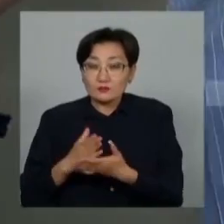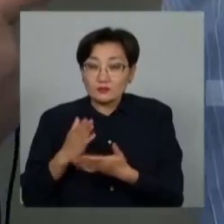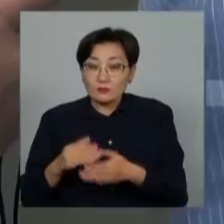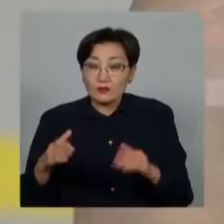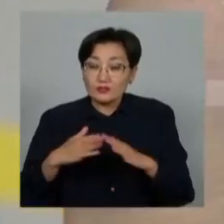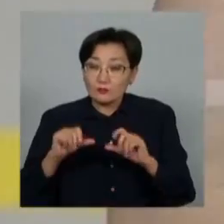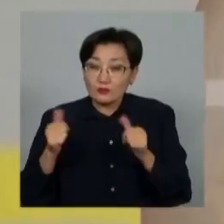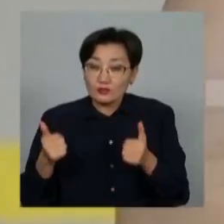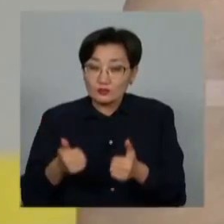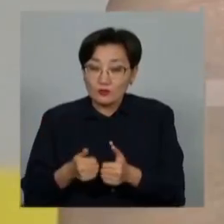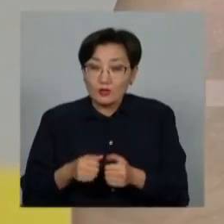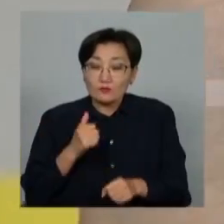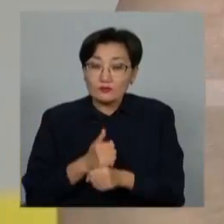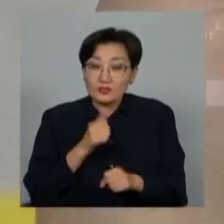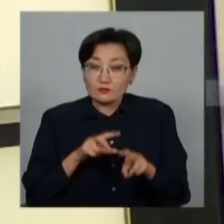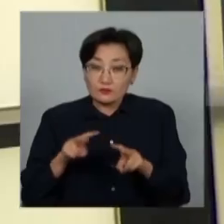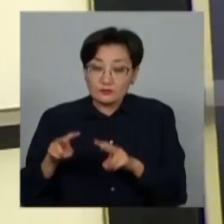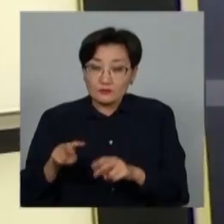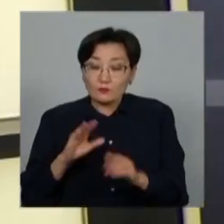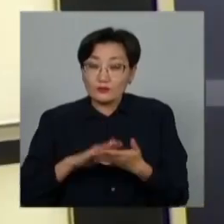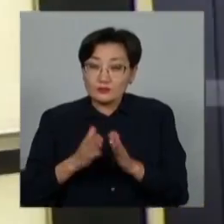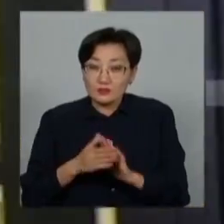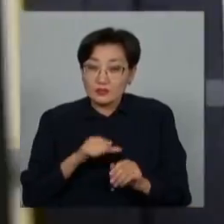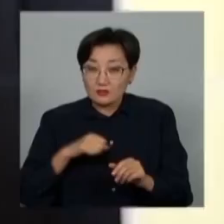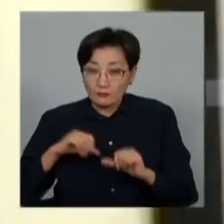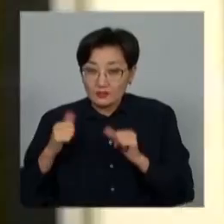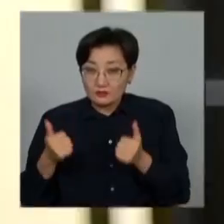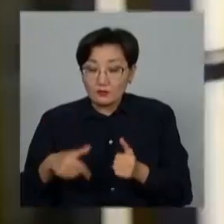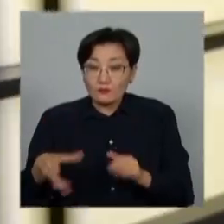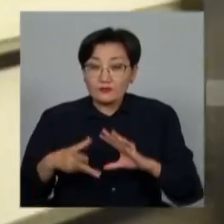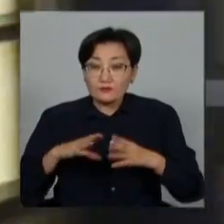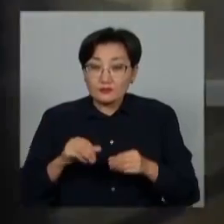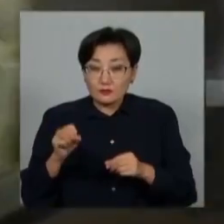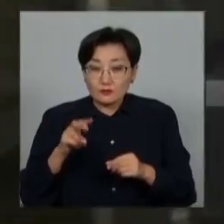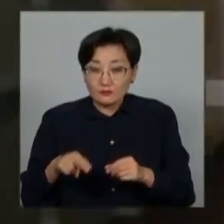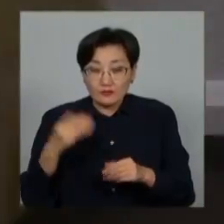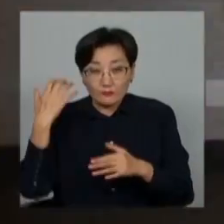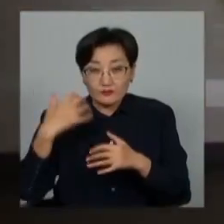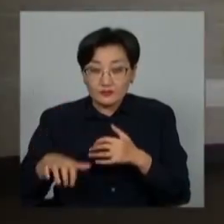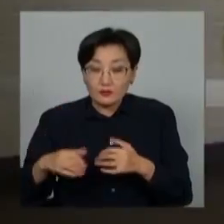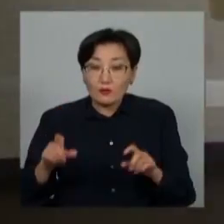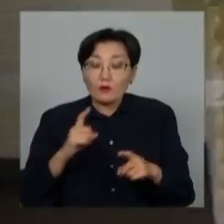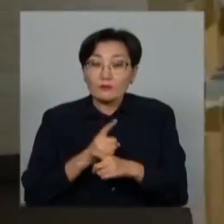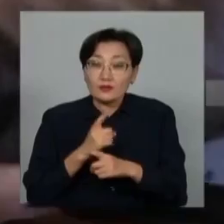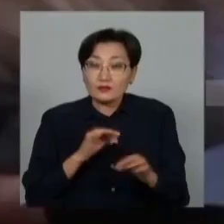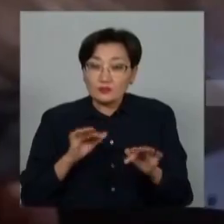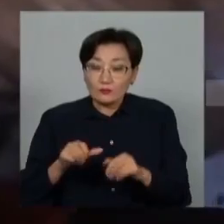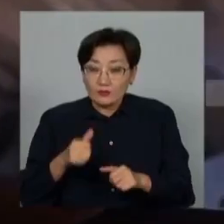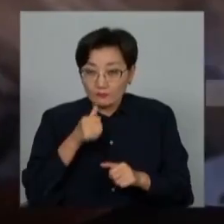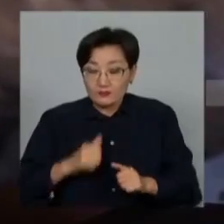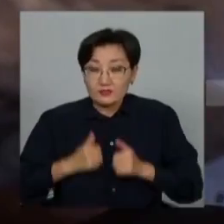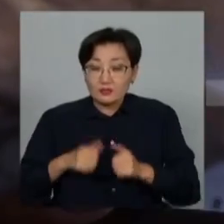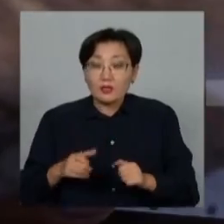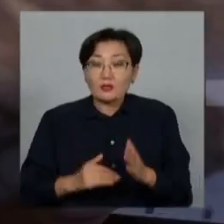домашнем карантине строго соблюдает условия самоизоляции всего с апреля проигнорировать ограничительные меры попытались свыше